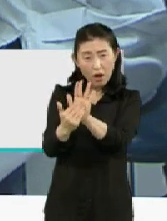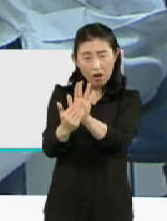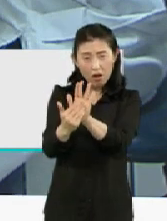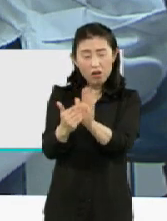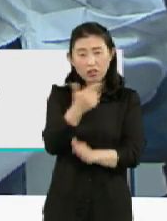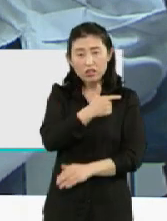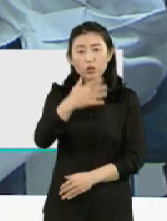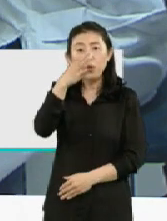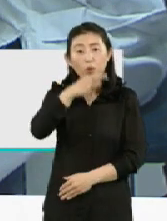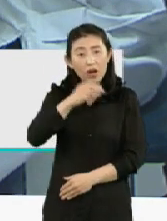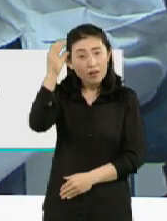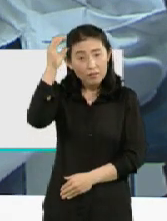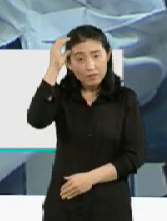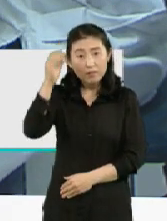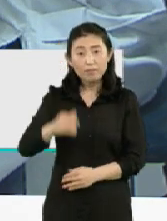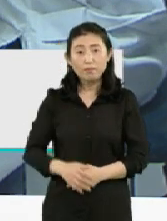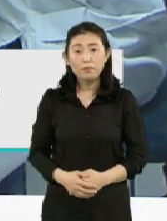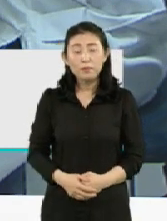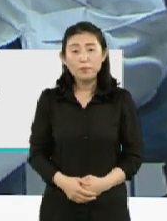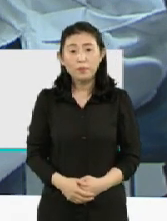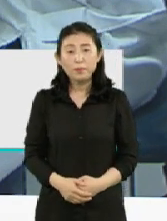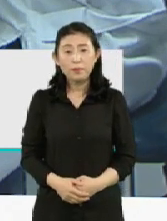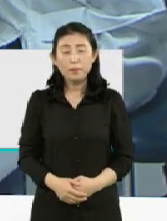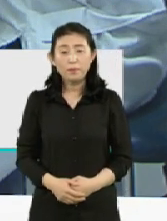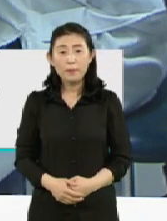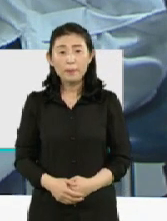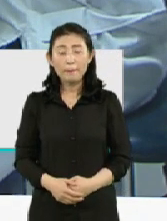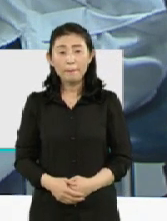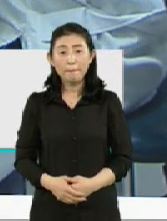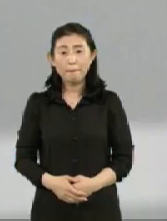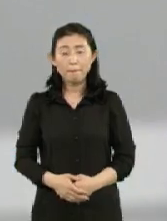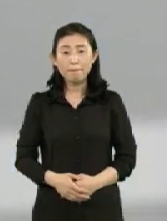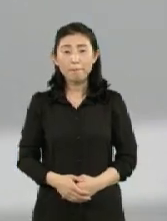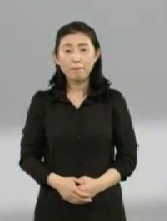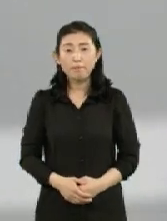큰 도움을 줄 것으로 기대됩니다. 보도에 김진호 기자입니다.